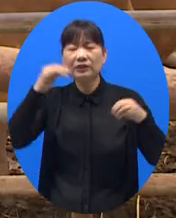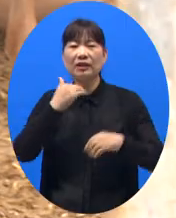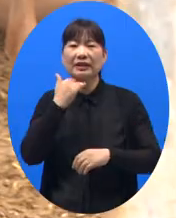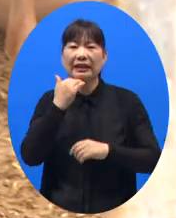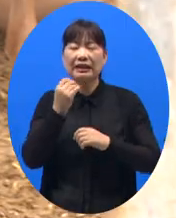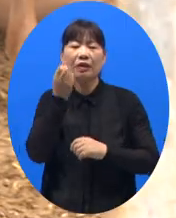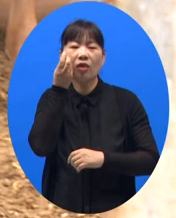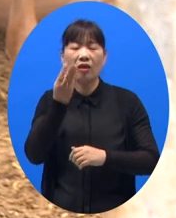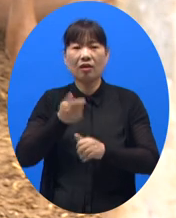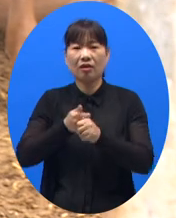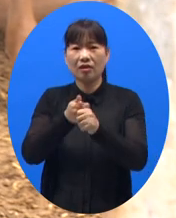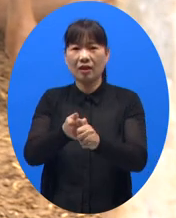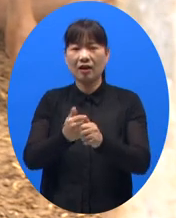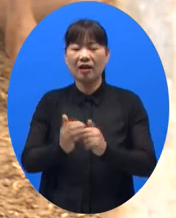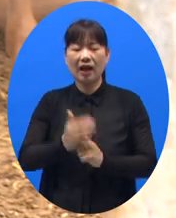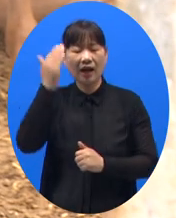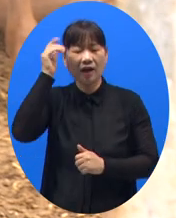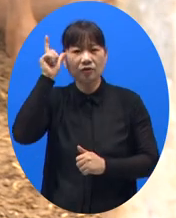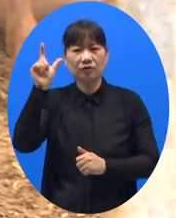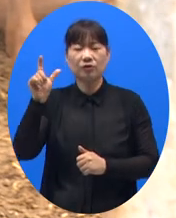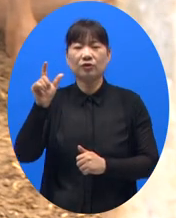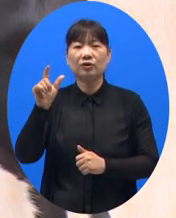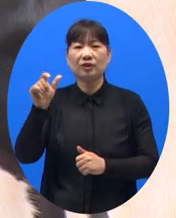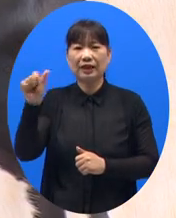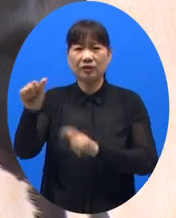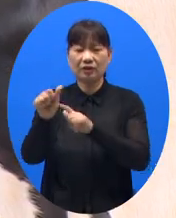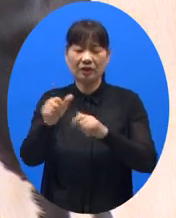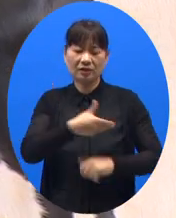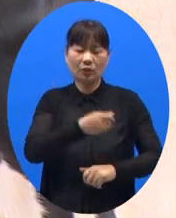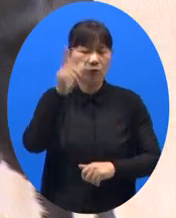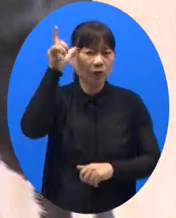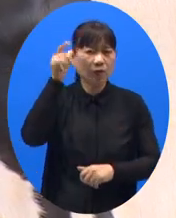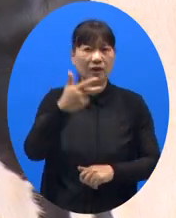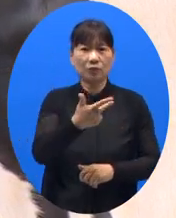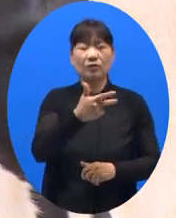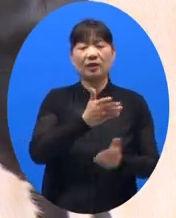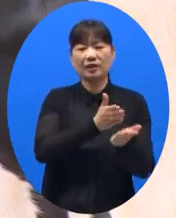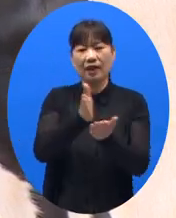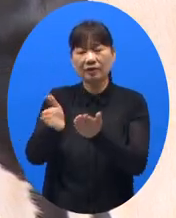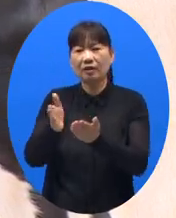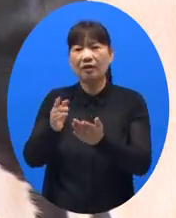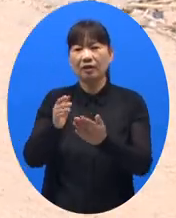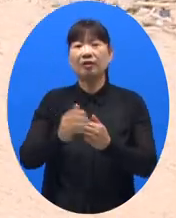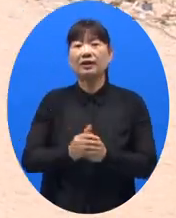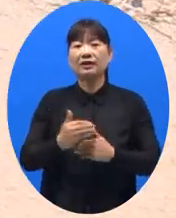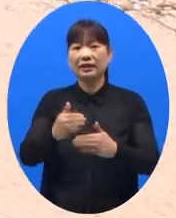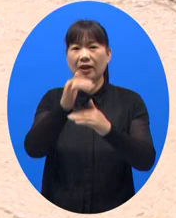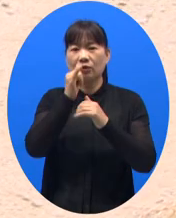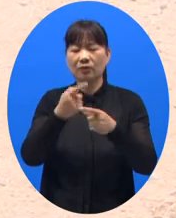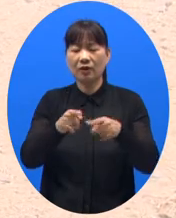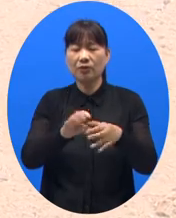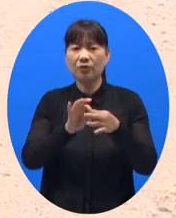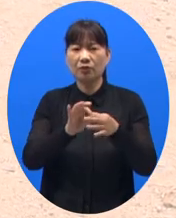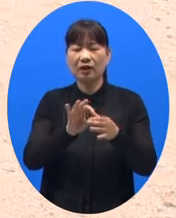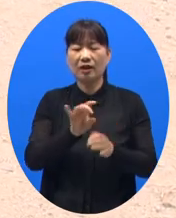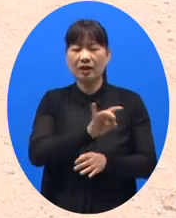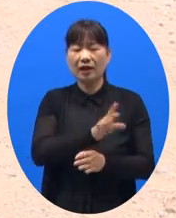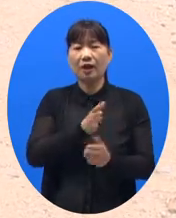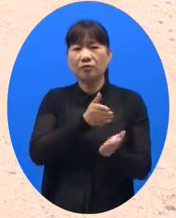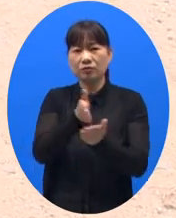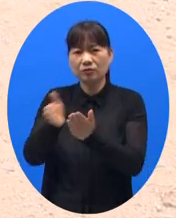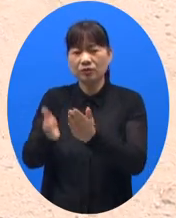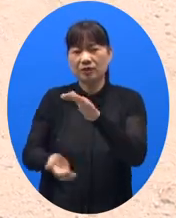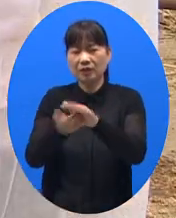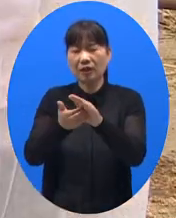2개 월령에 따라 하늘 5 개 젖소 7개 부문으로 나누어 진행되며 평가를 통해 각 부문별 최고의 가축을